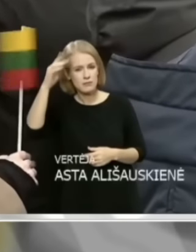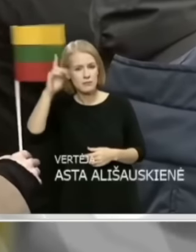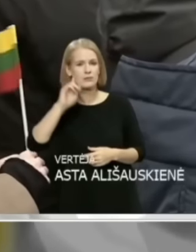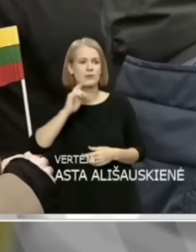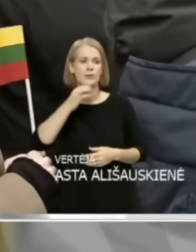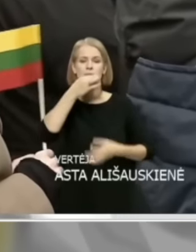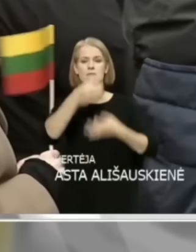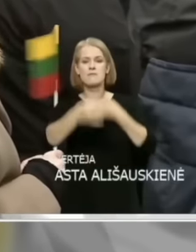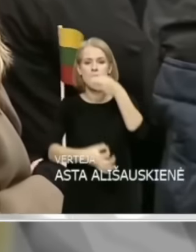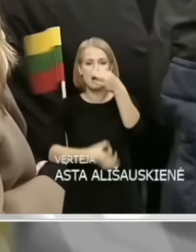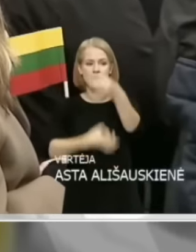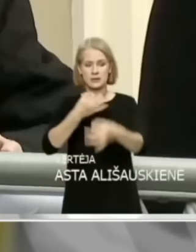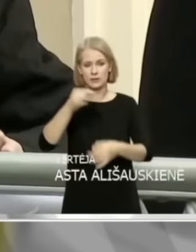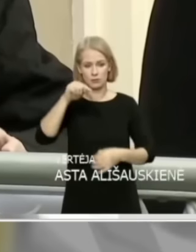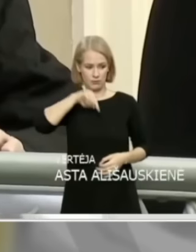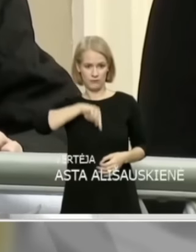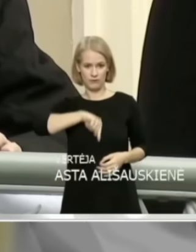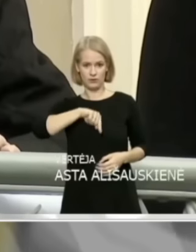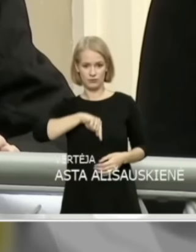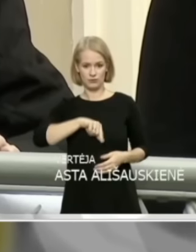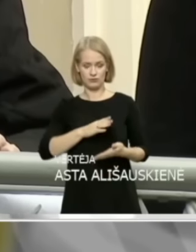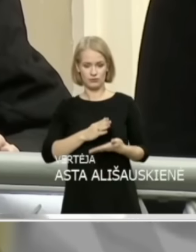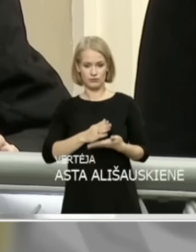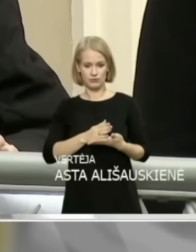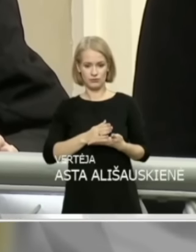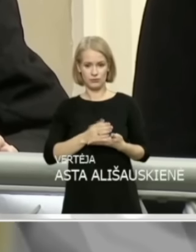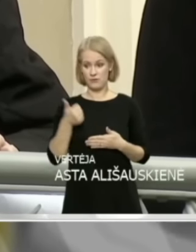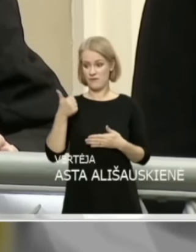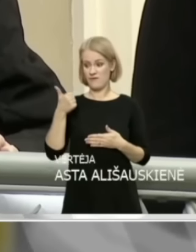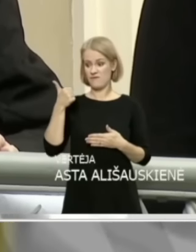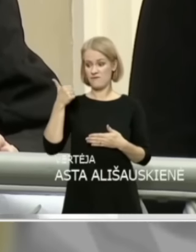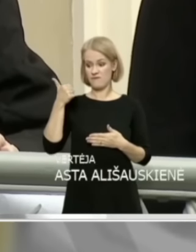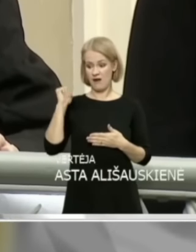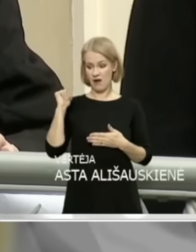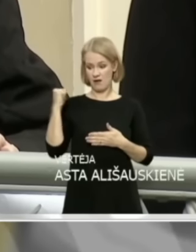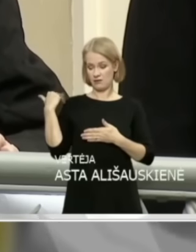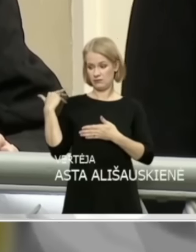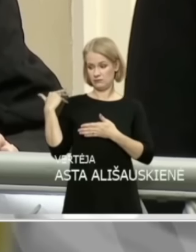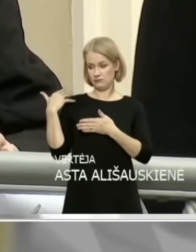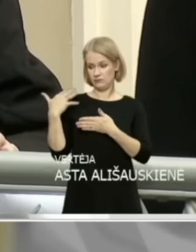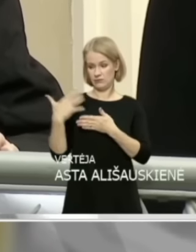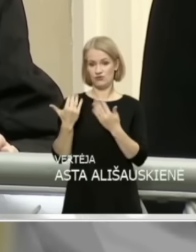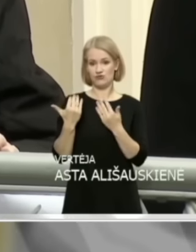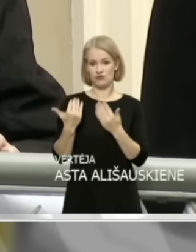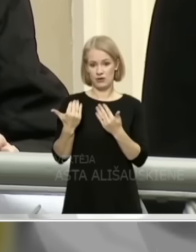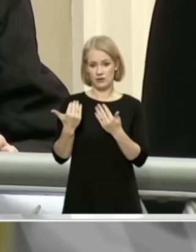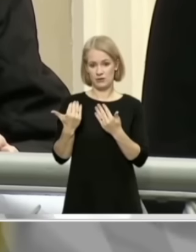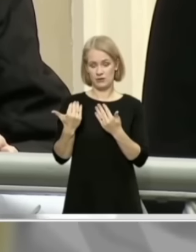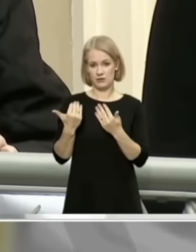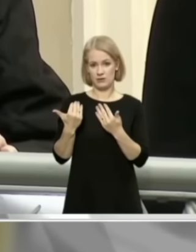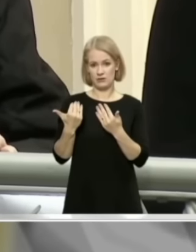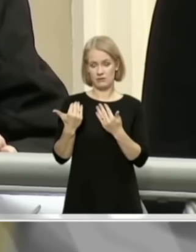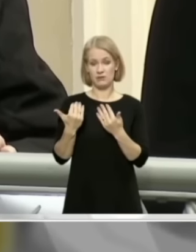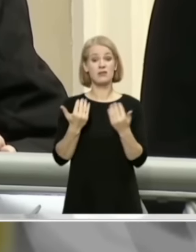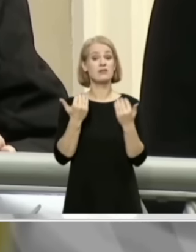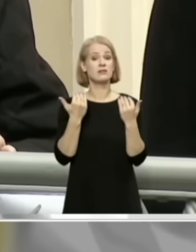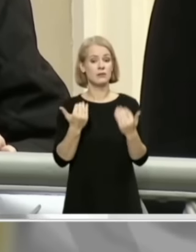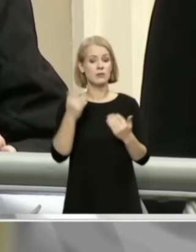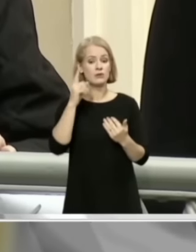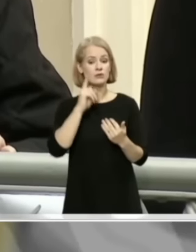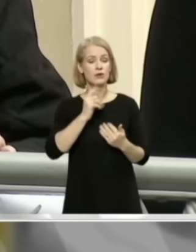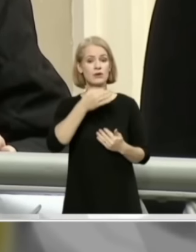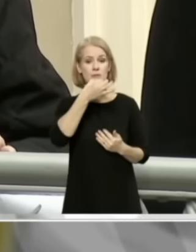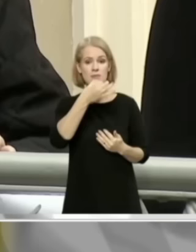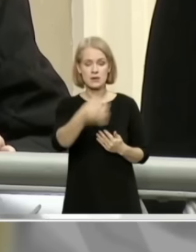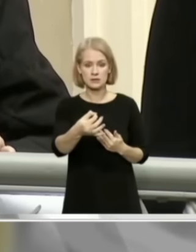kurios susikaupė iki vakar dienos. Ir turiu pasidalyti